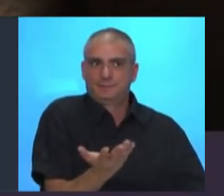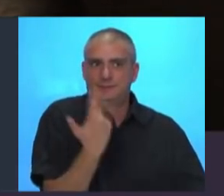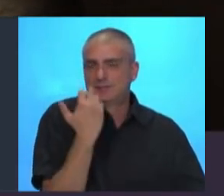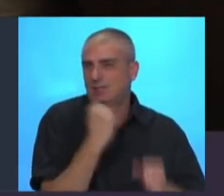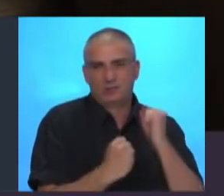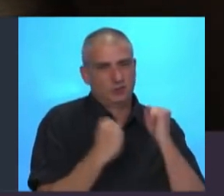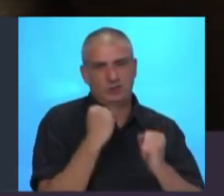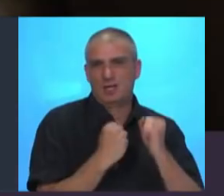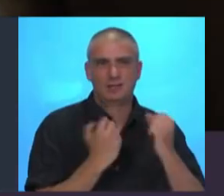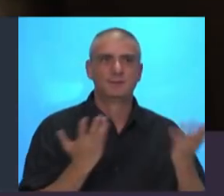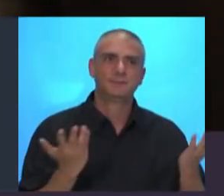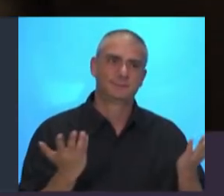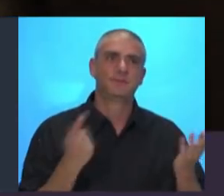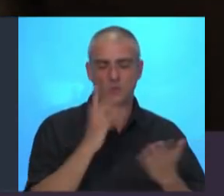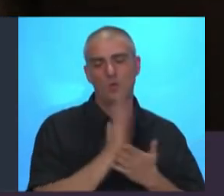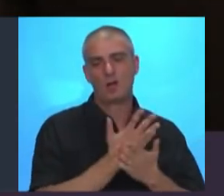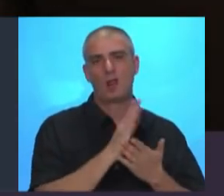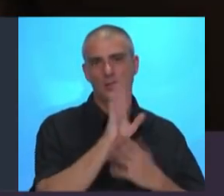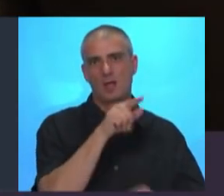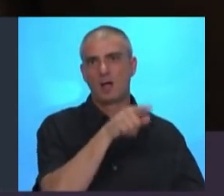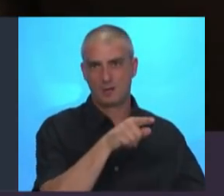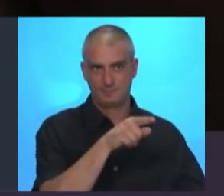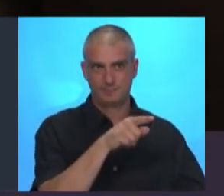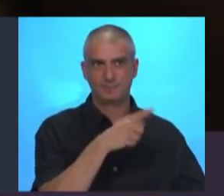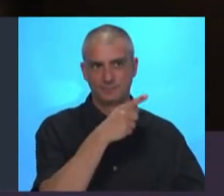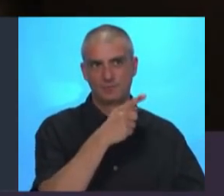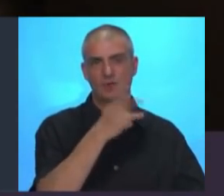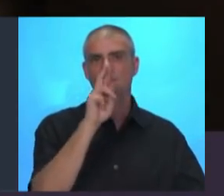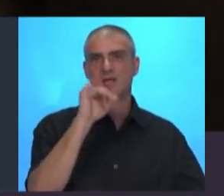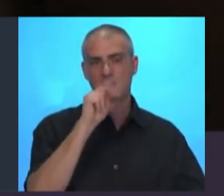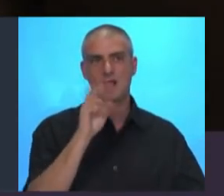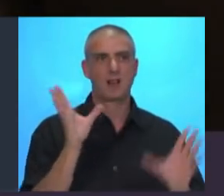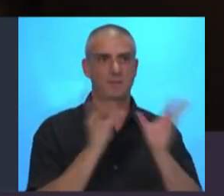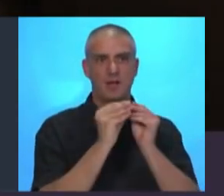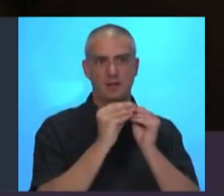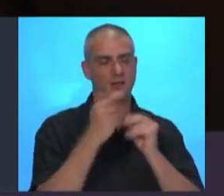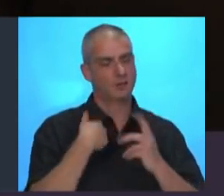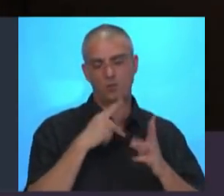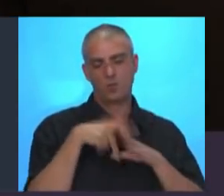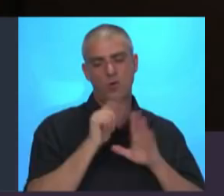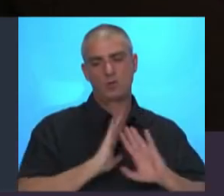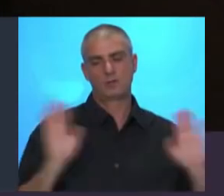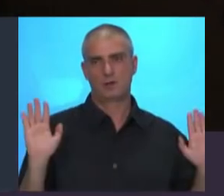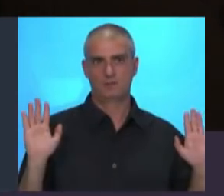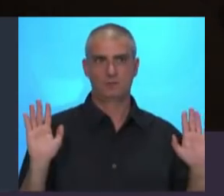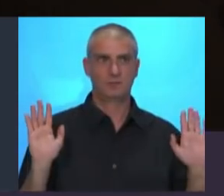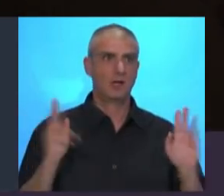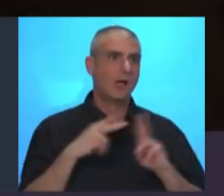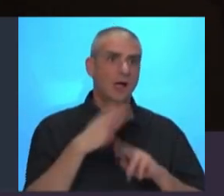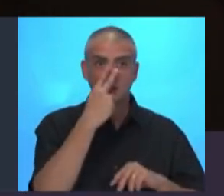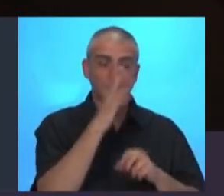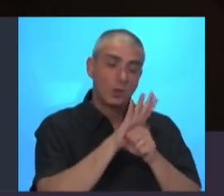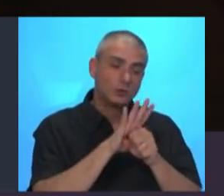היה קצת קשה, אבל הוא לקח החלטה גם. הוא ורינאל ביחד, אנחנו לא התערבנו. רק ניסינו